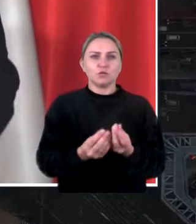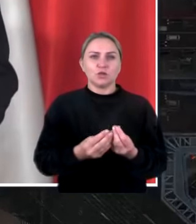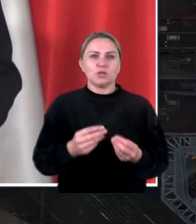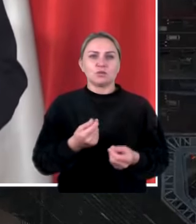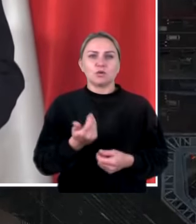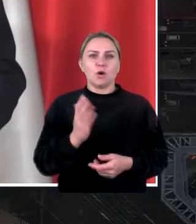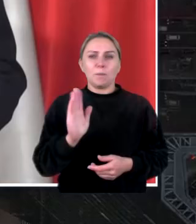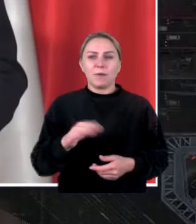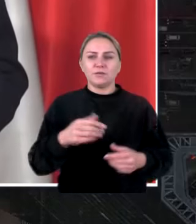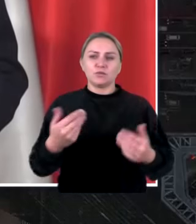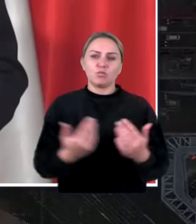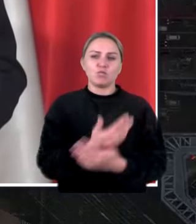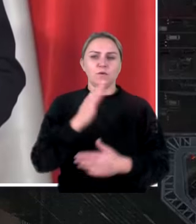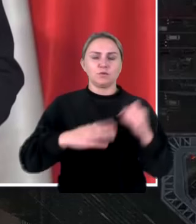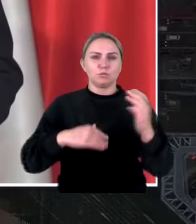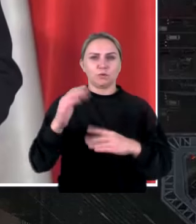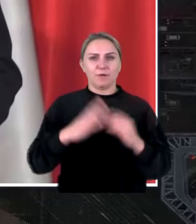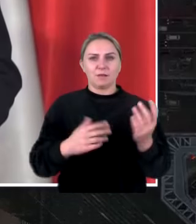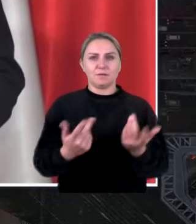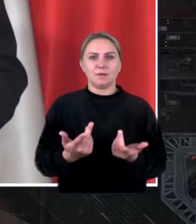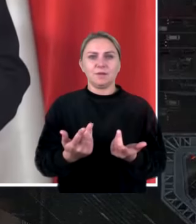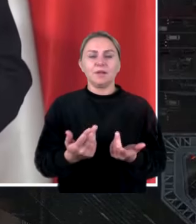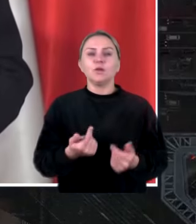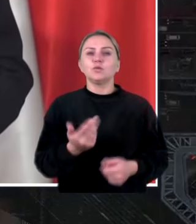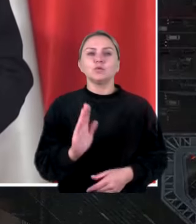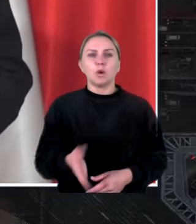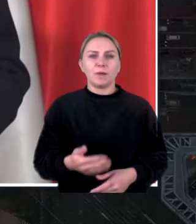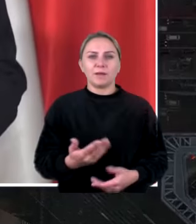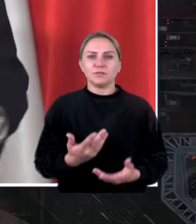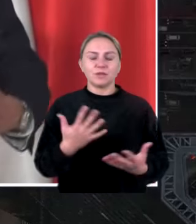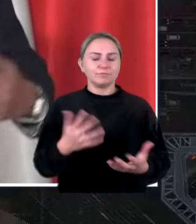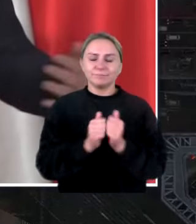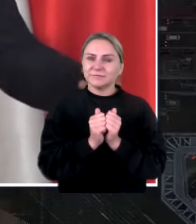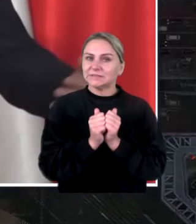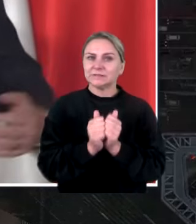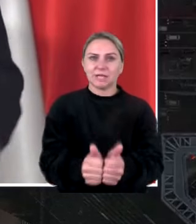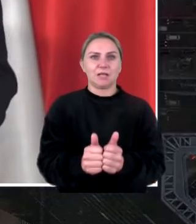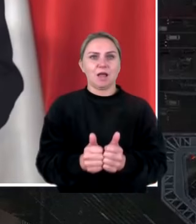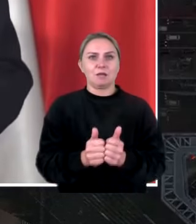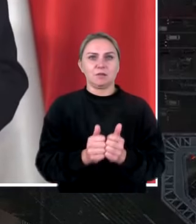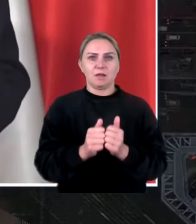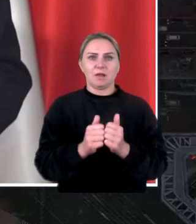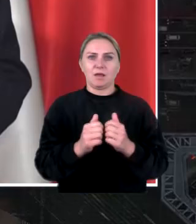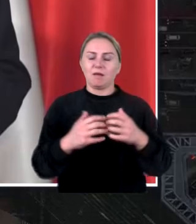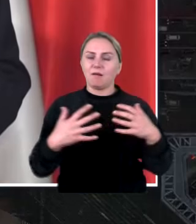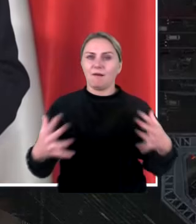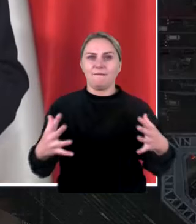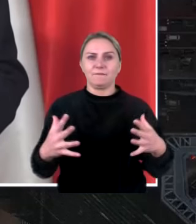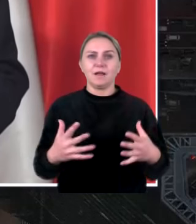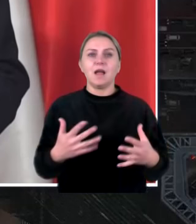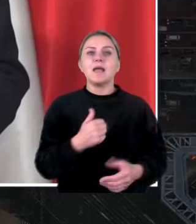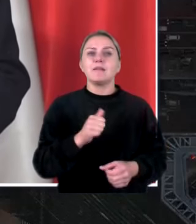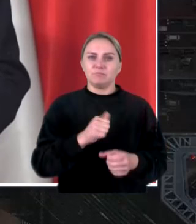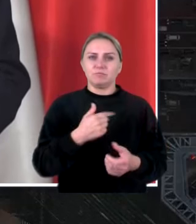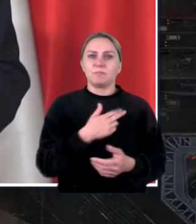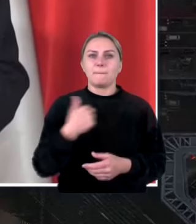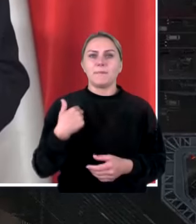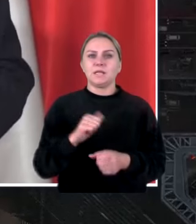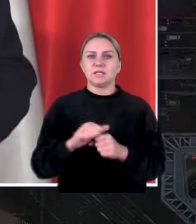odnawiać. Dla nas to będzie stanowiło ogromne zadanie. Jesteśmy przygotowani jak najszybciej